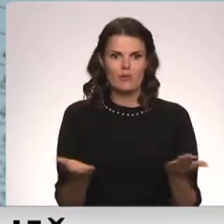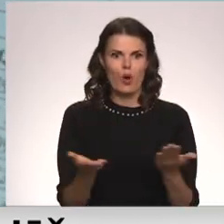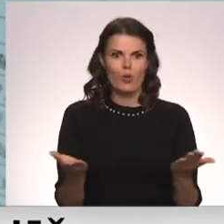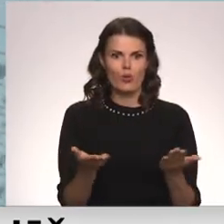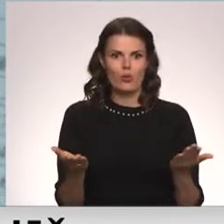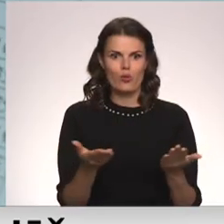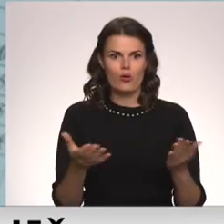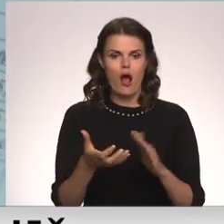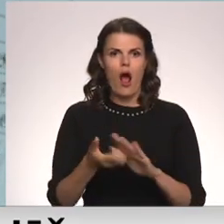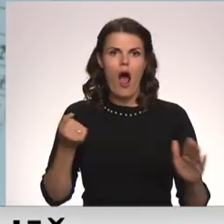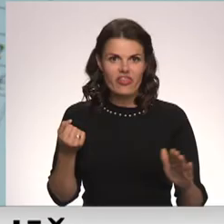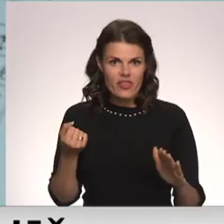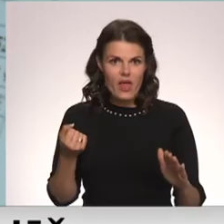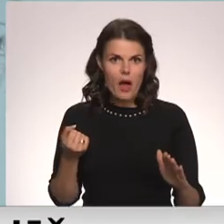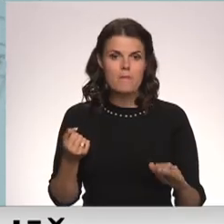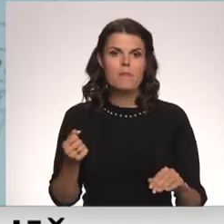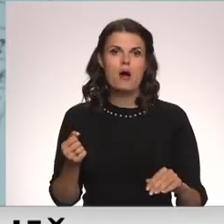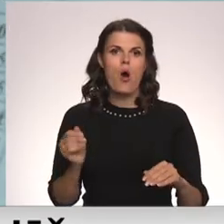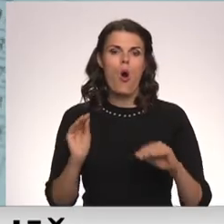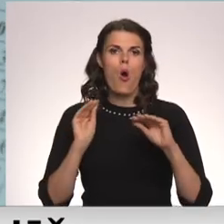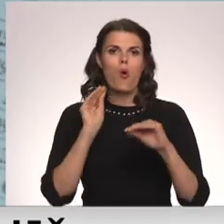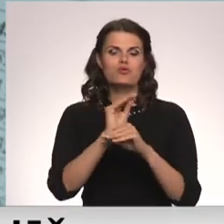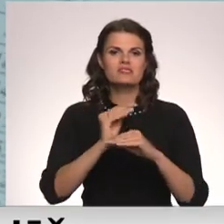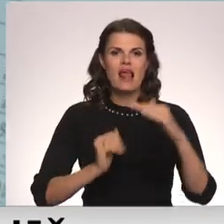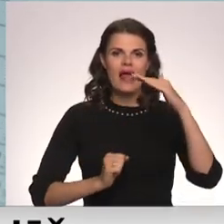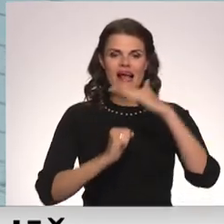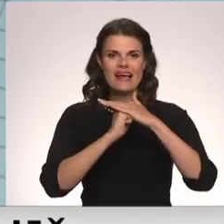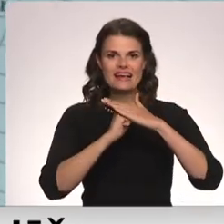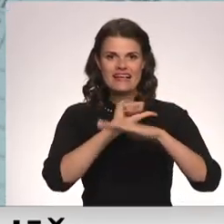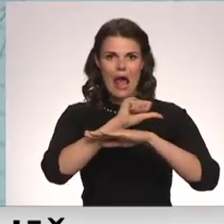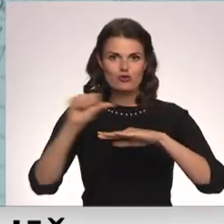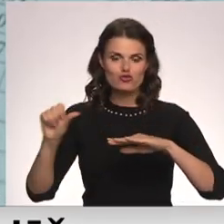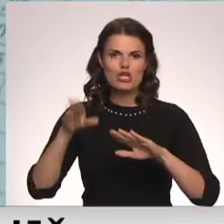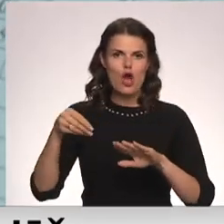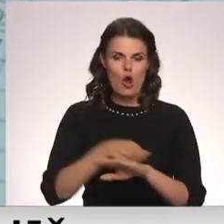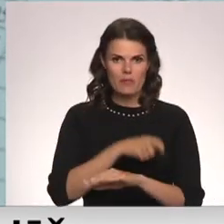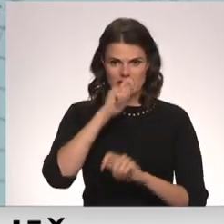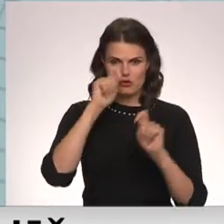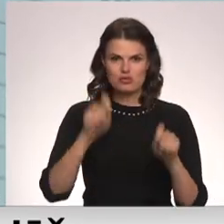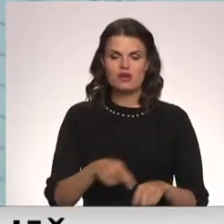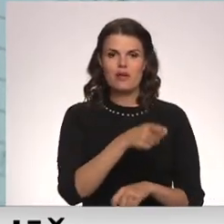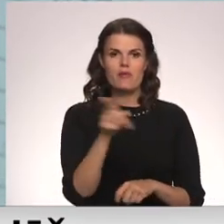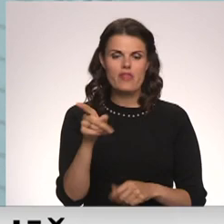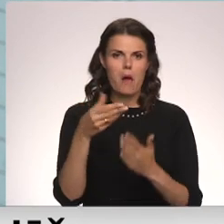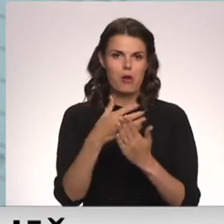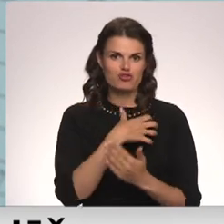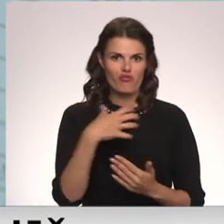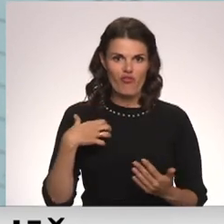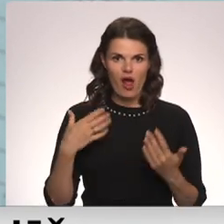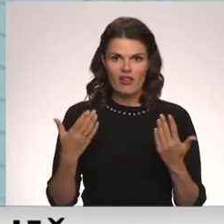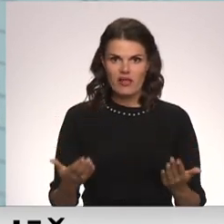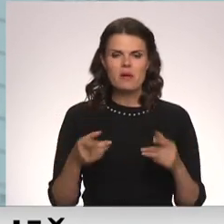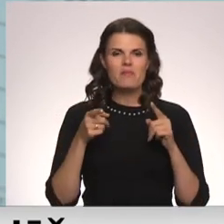viņi atņem nost, uzliek griestus, lai kompensētu zaudējumus. Tām pašvaldībām zaudējums. Un tas